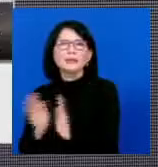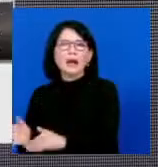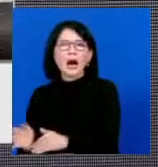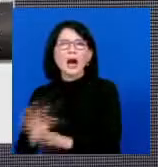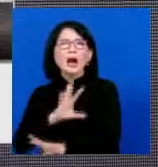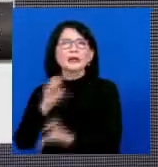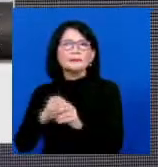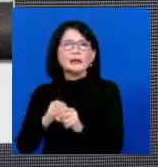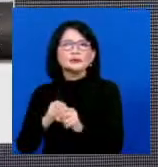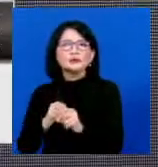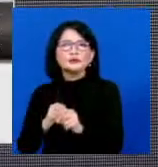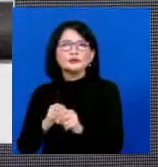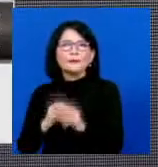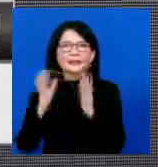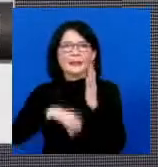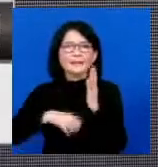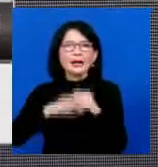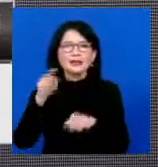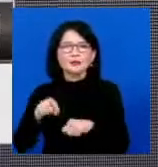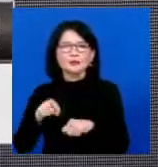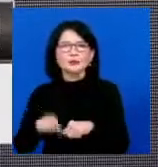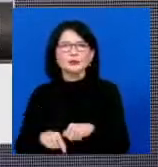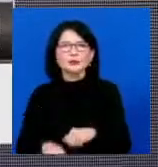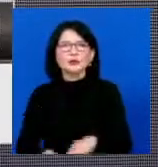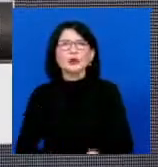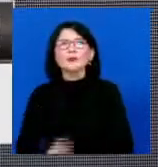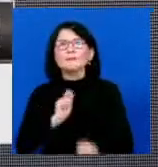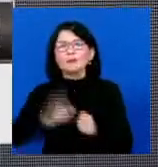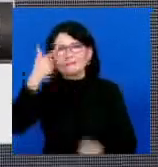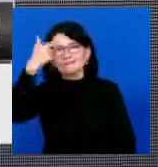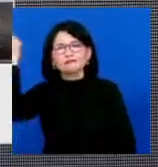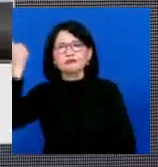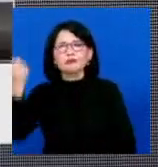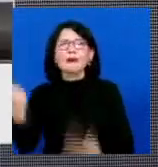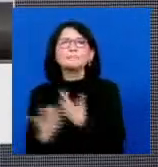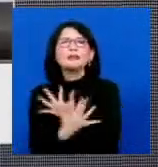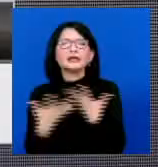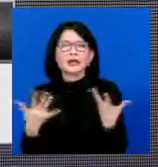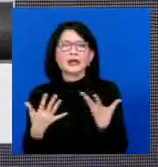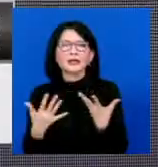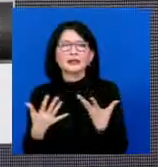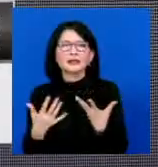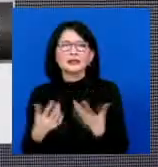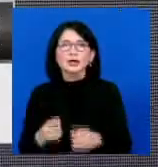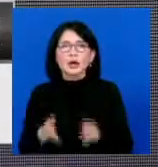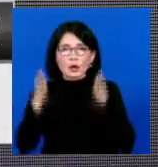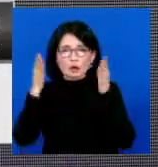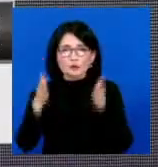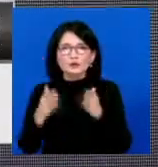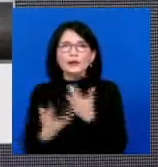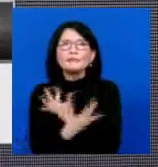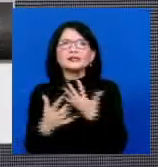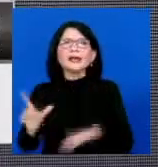dengan bidang pertembangan itu sendiri bahwa mencerdaskan kehidupan masyarakat teristimewa masyarakat masyarakat